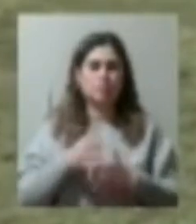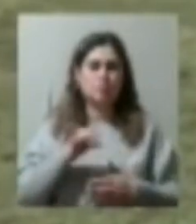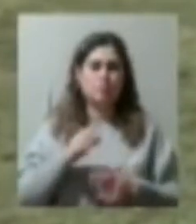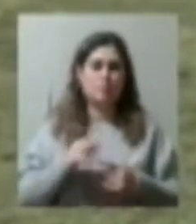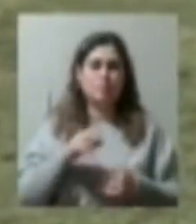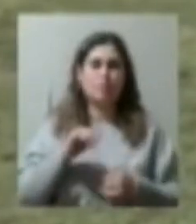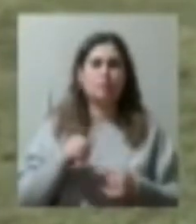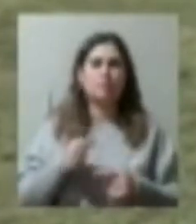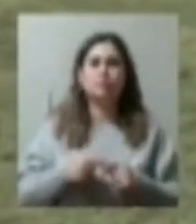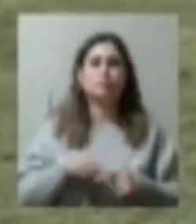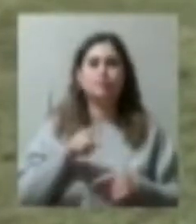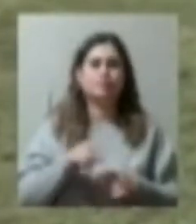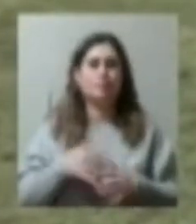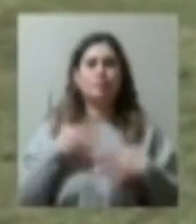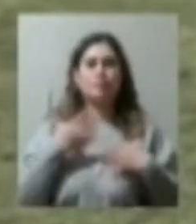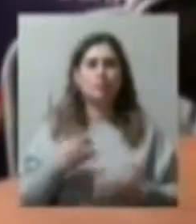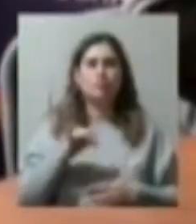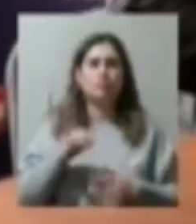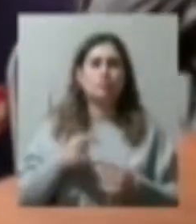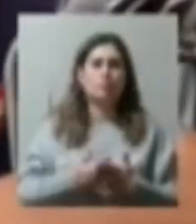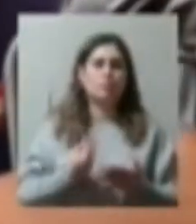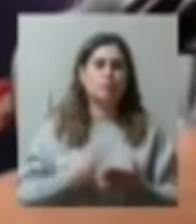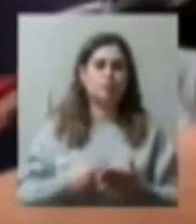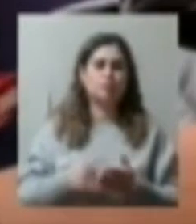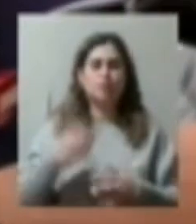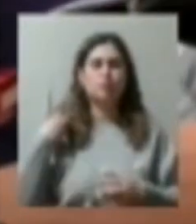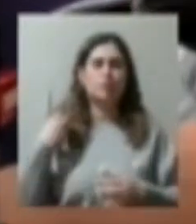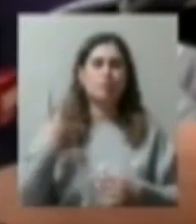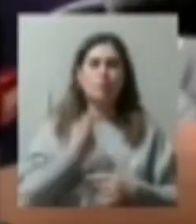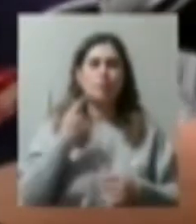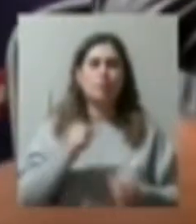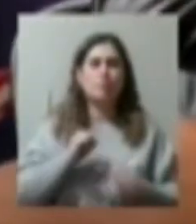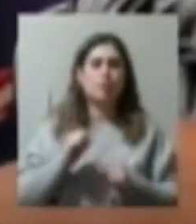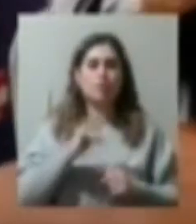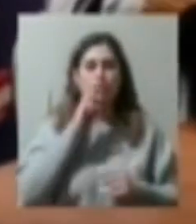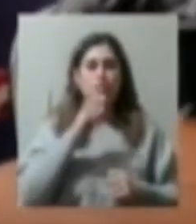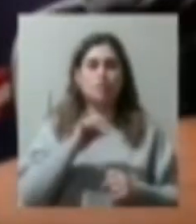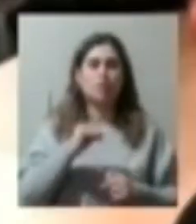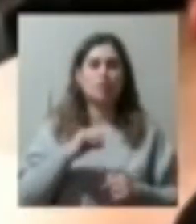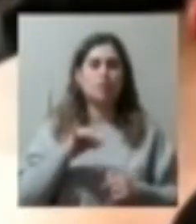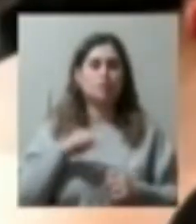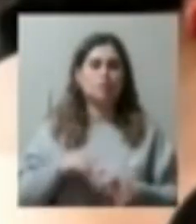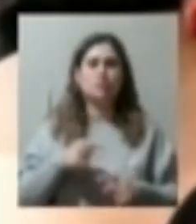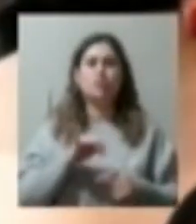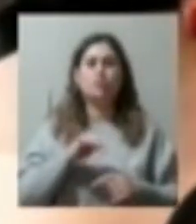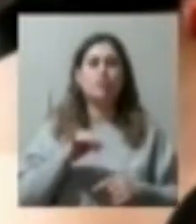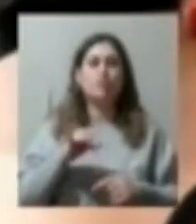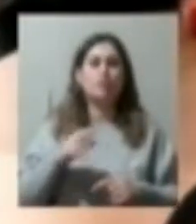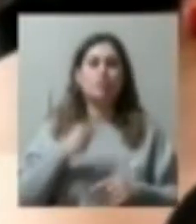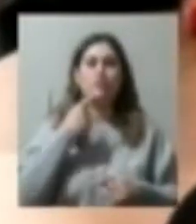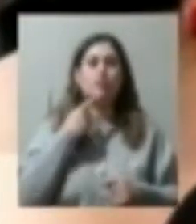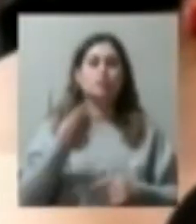для того, щоб збільшилися доходи до бюджету. Начальник обласного управління Держгеокадастру Олександр Паливода говорить, землі